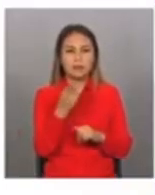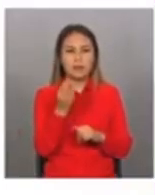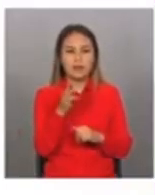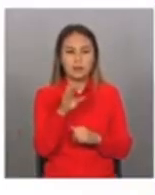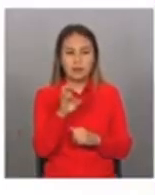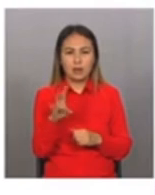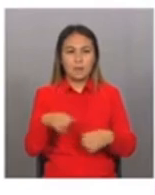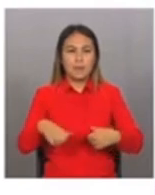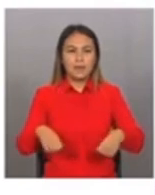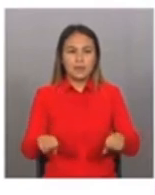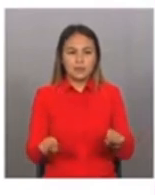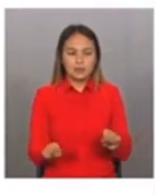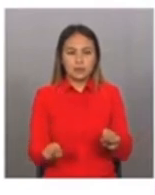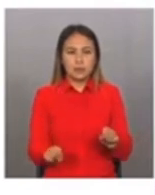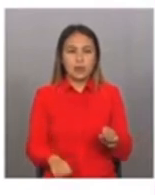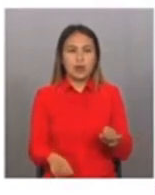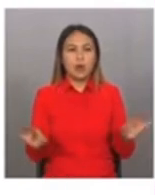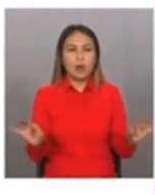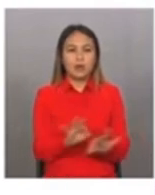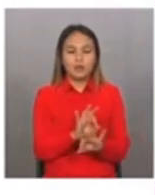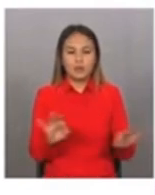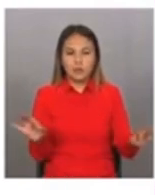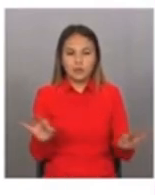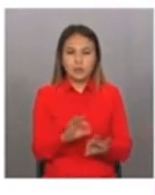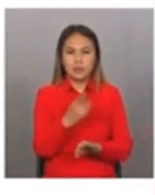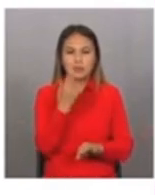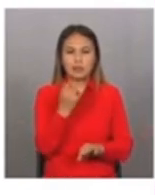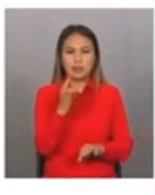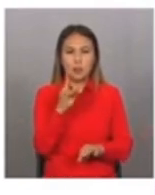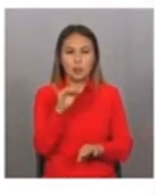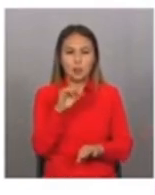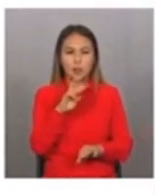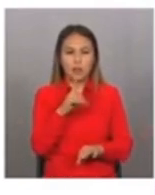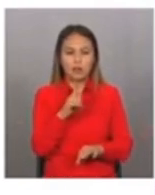центнер, мотоцикл, концерт,